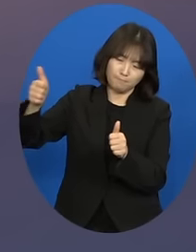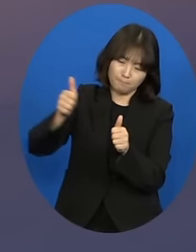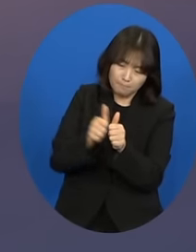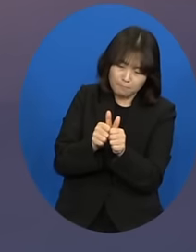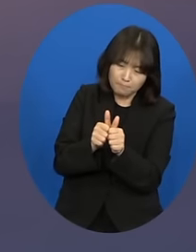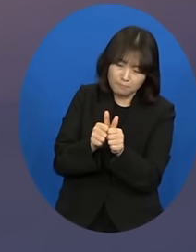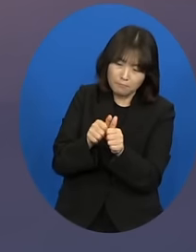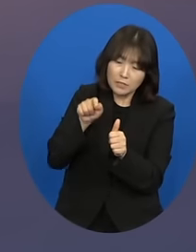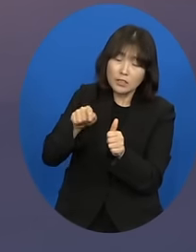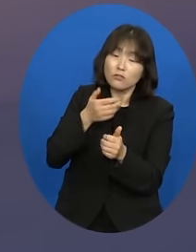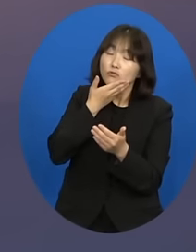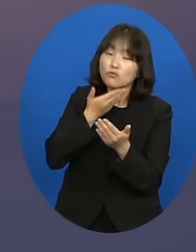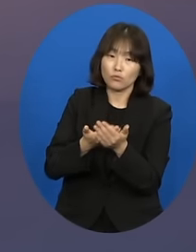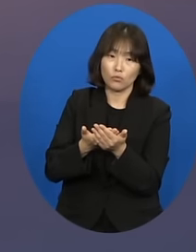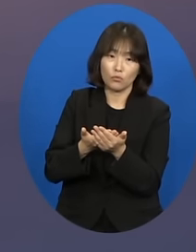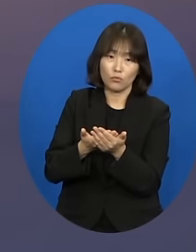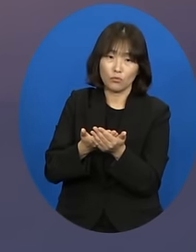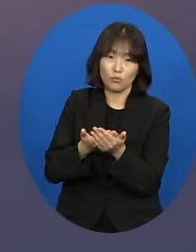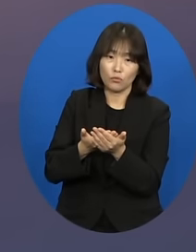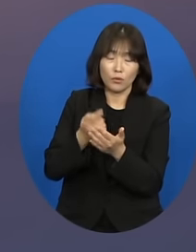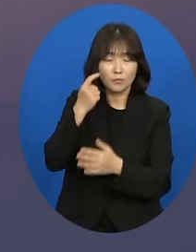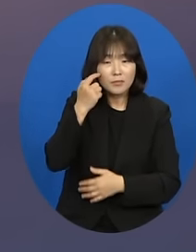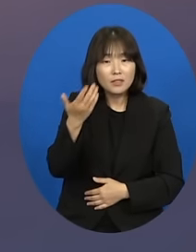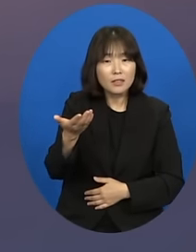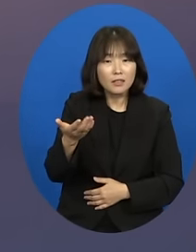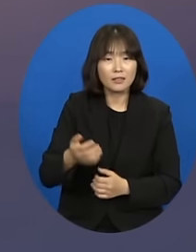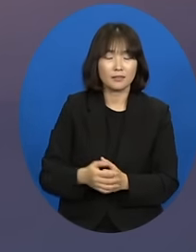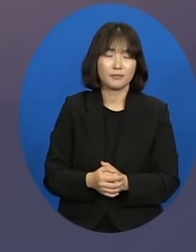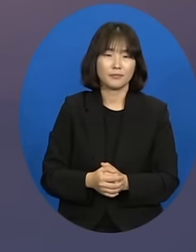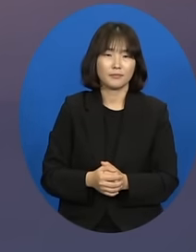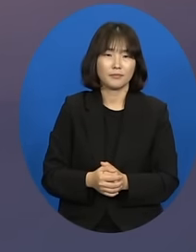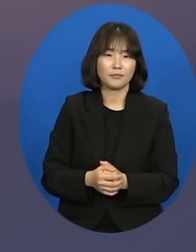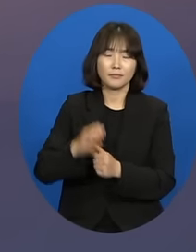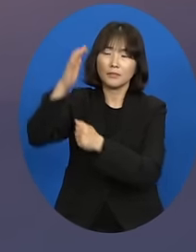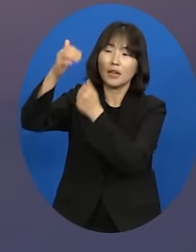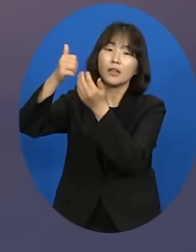그분이 너의 마음과 생각을 지켜준다는 것은